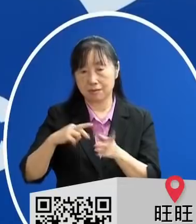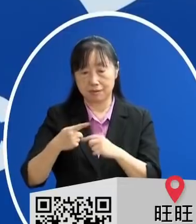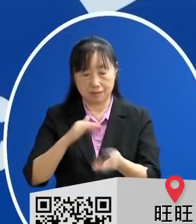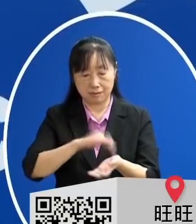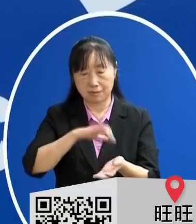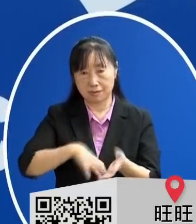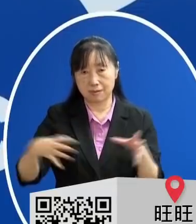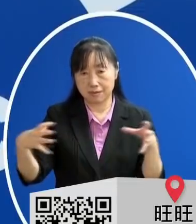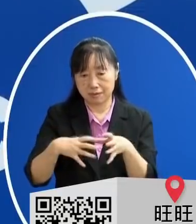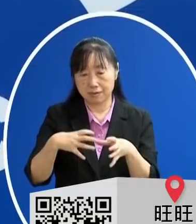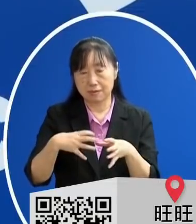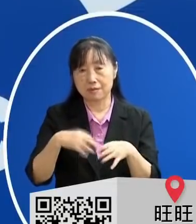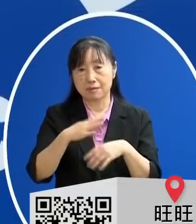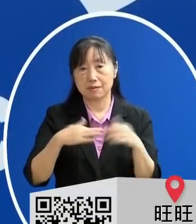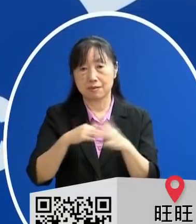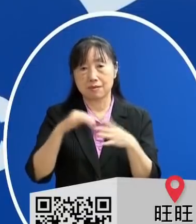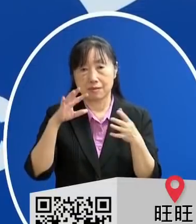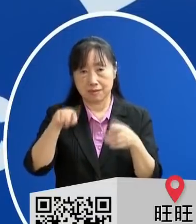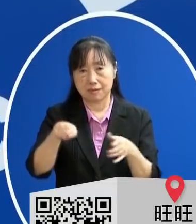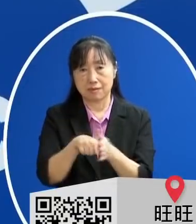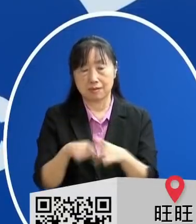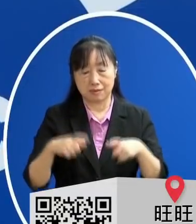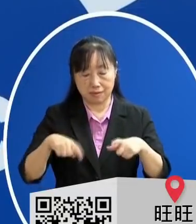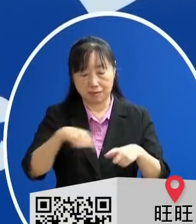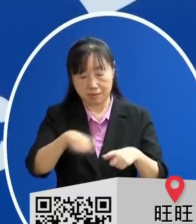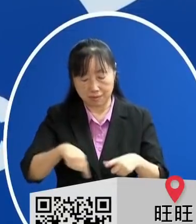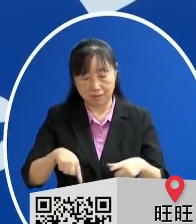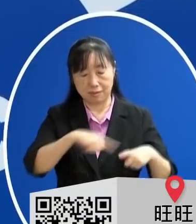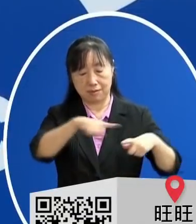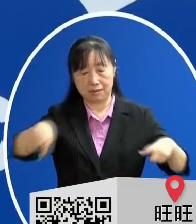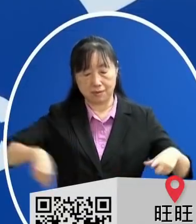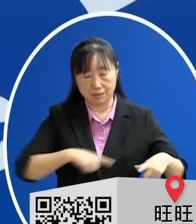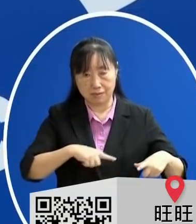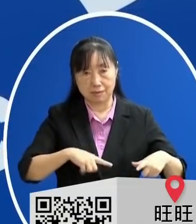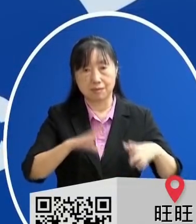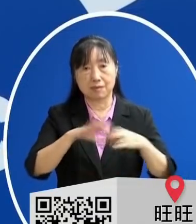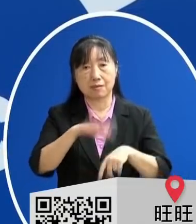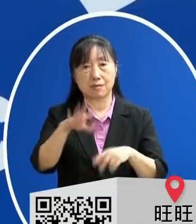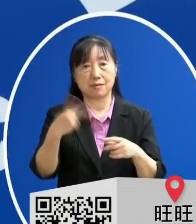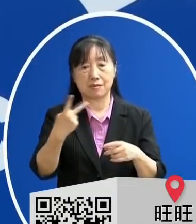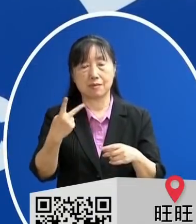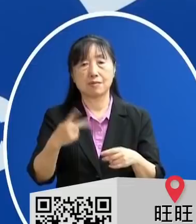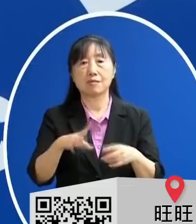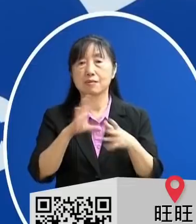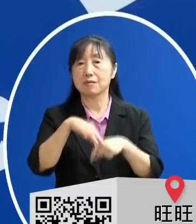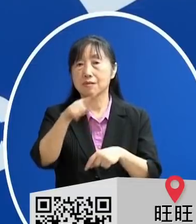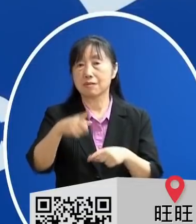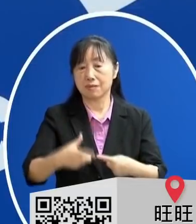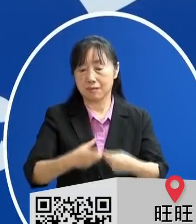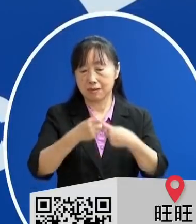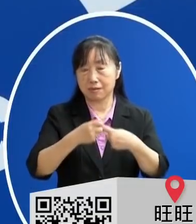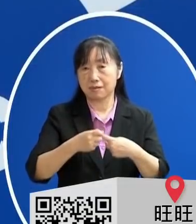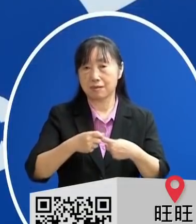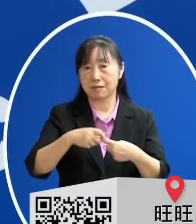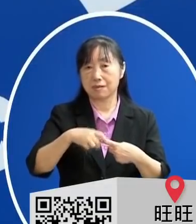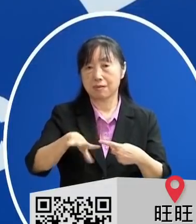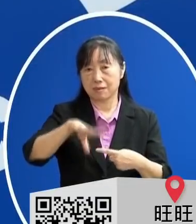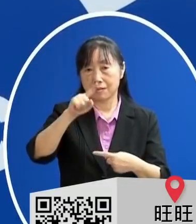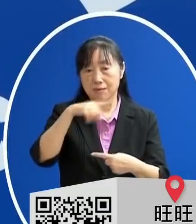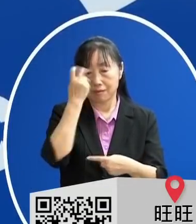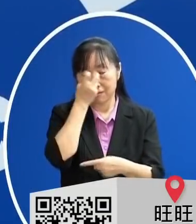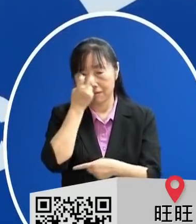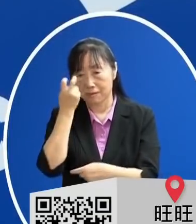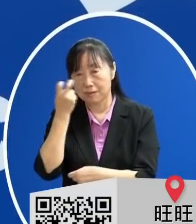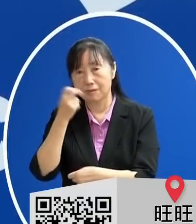合作，有框列了第一圈跟第二圈，那在这个第一圈第二圈其实初步的这个筛检之上都